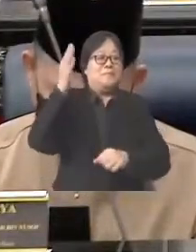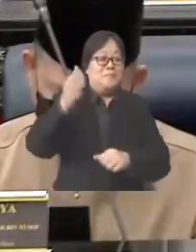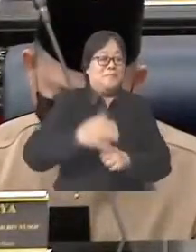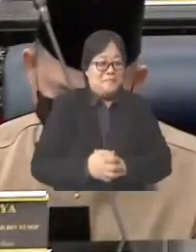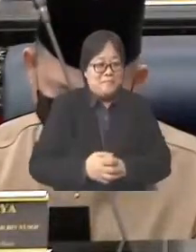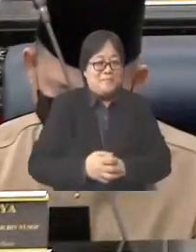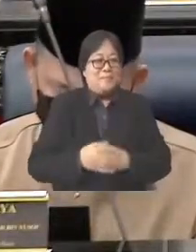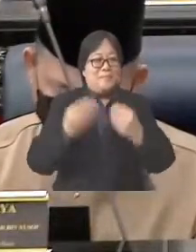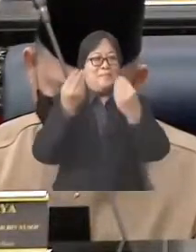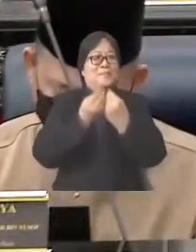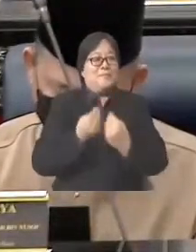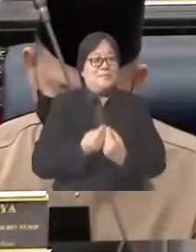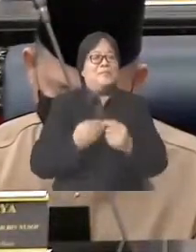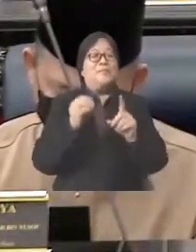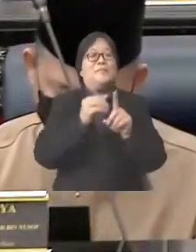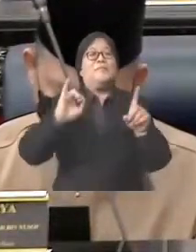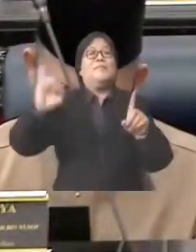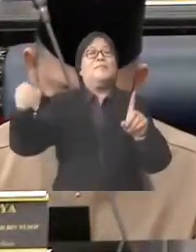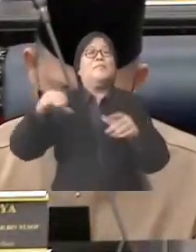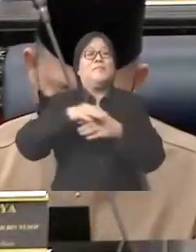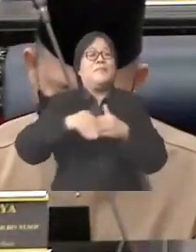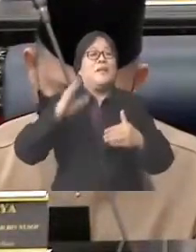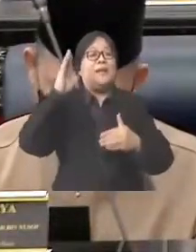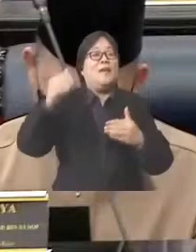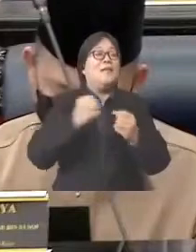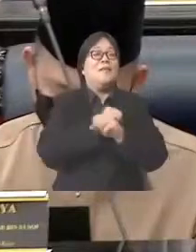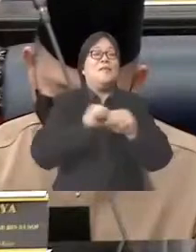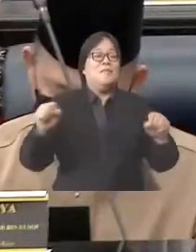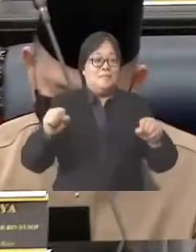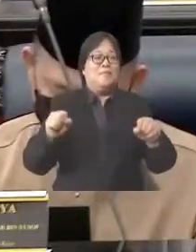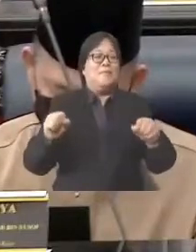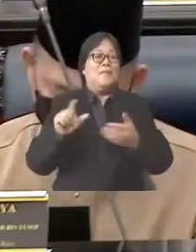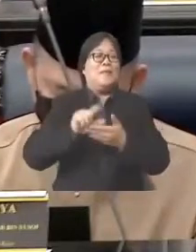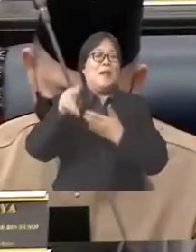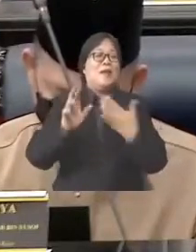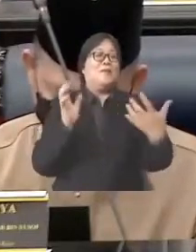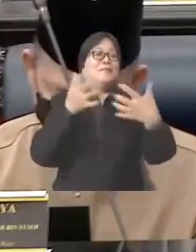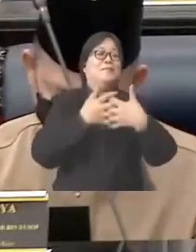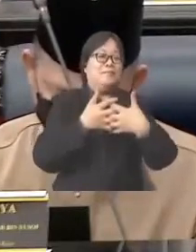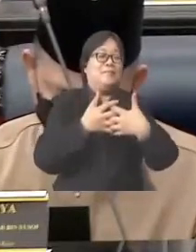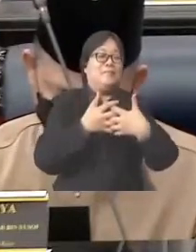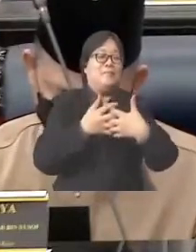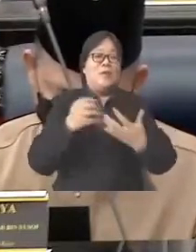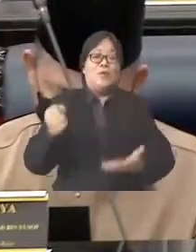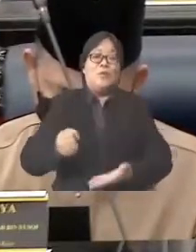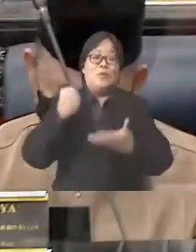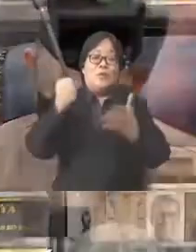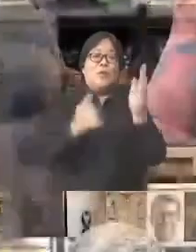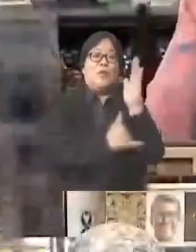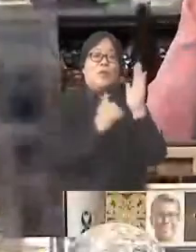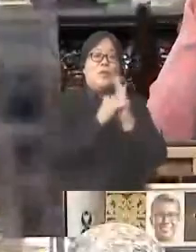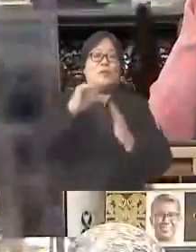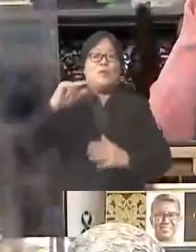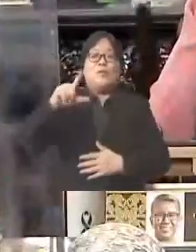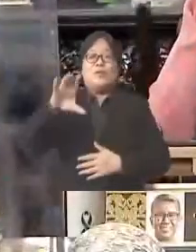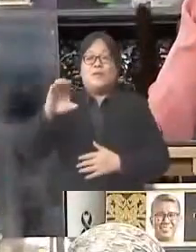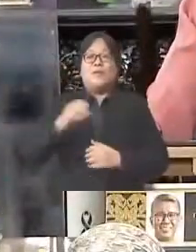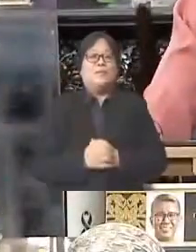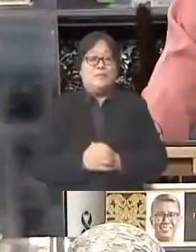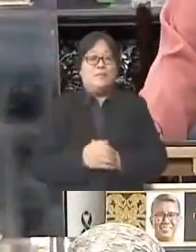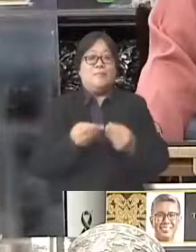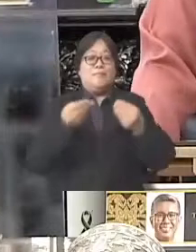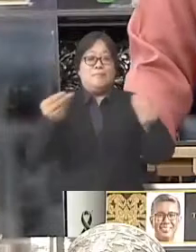sejumlah betul juta Ringgit akan terus disediakan secara granpa dan dengan sumbangan yayasan milik jielshi